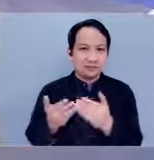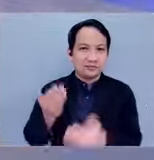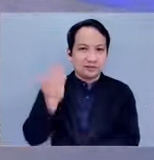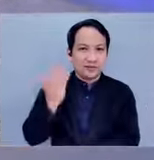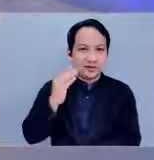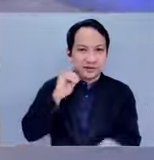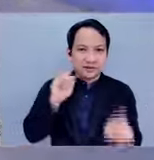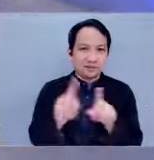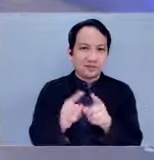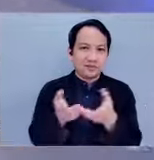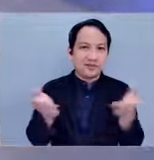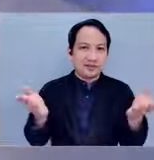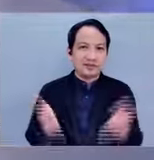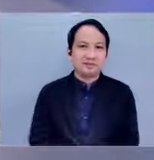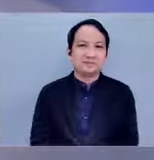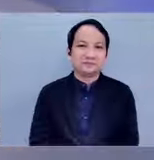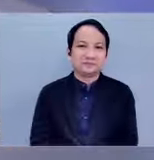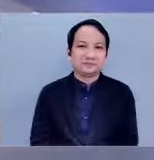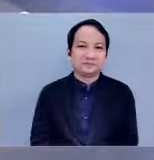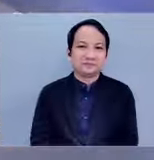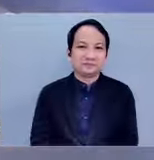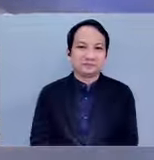morning, kapatid!